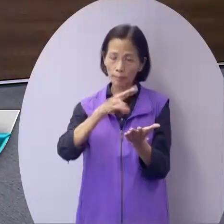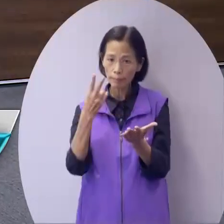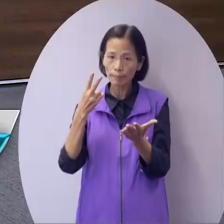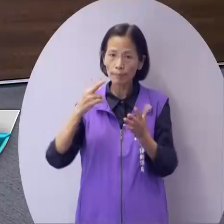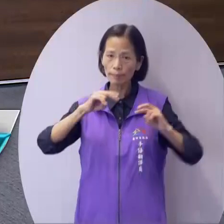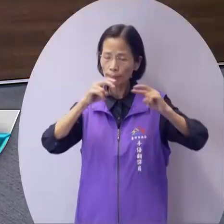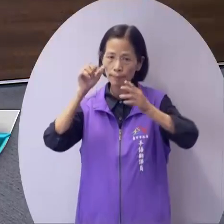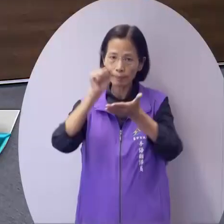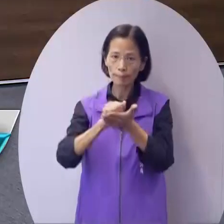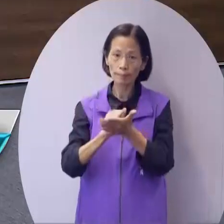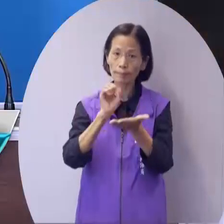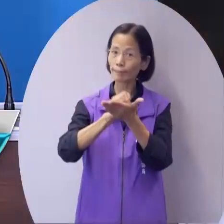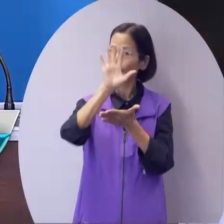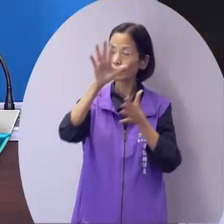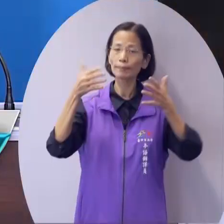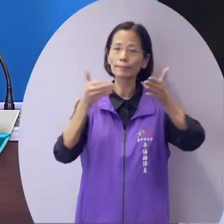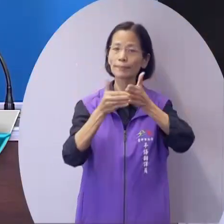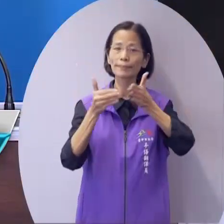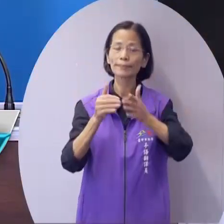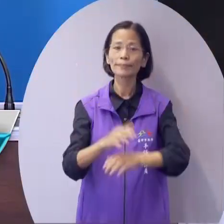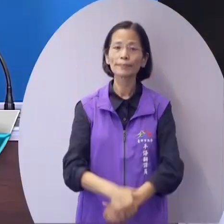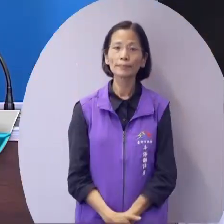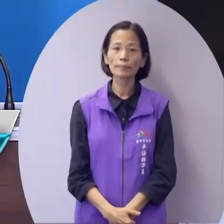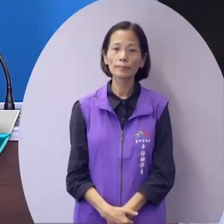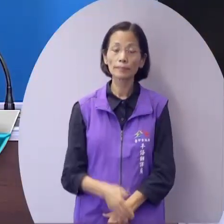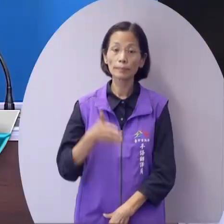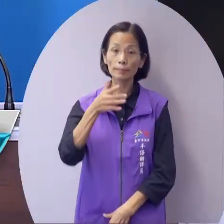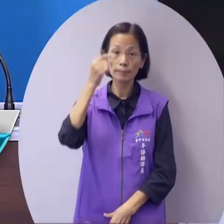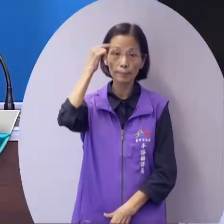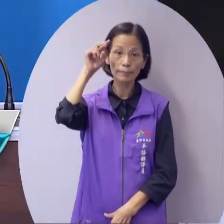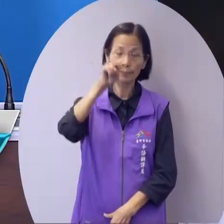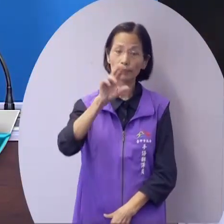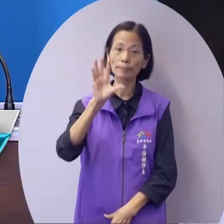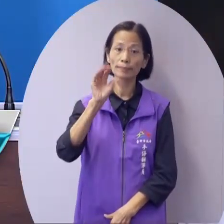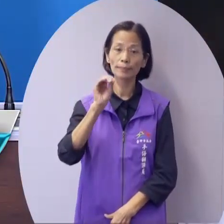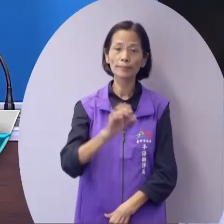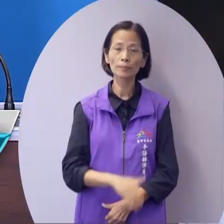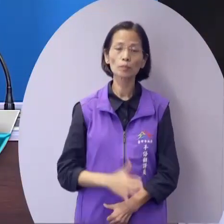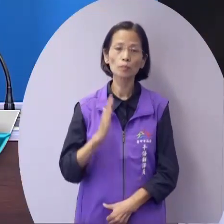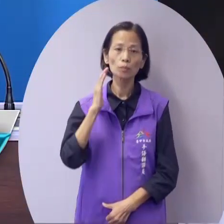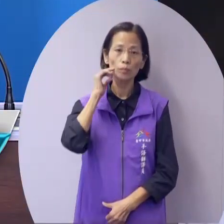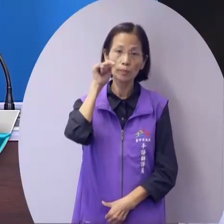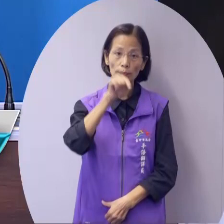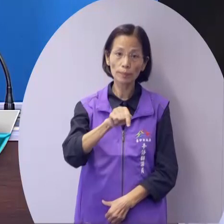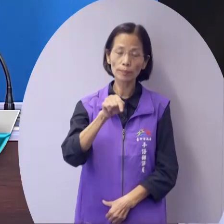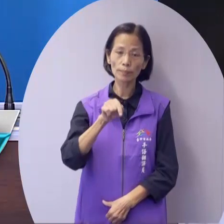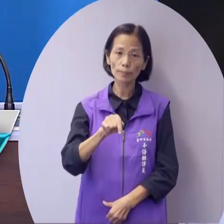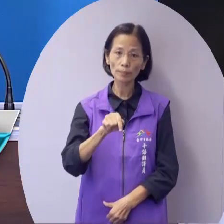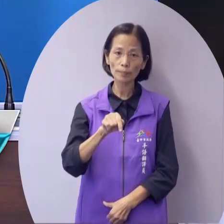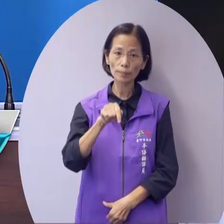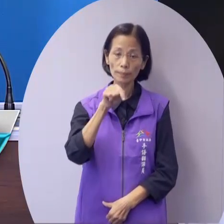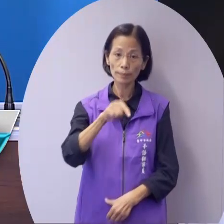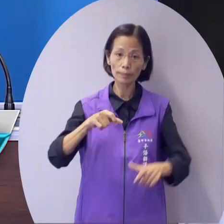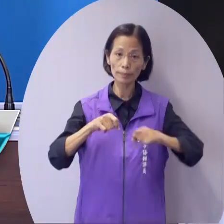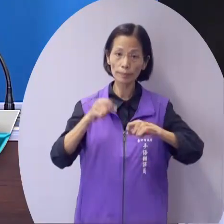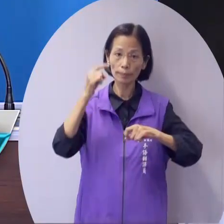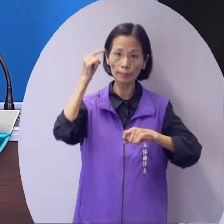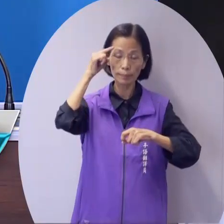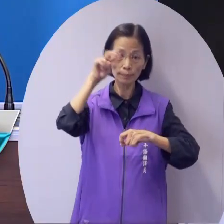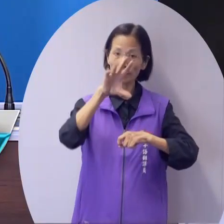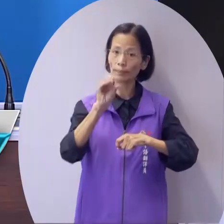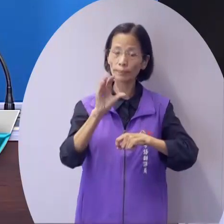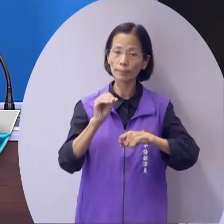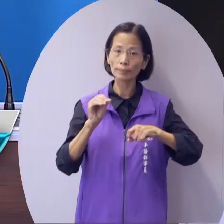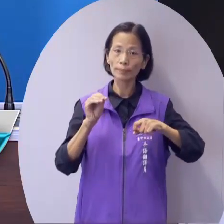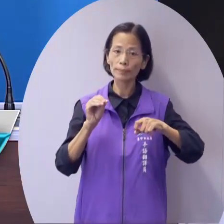正。以上报告。 请问大家有没有意见？如果对于这发于这个案子没有意见的话，那本